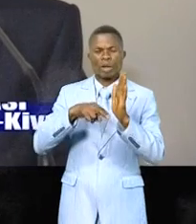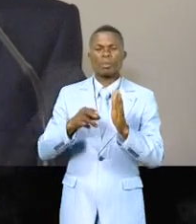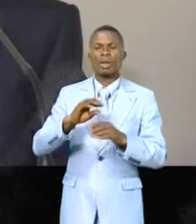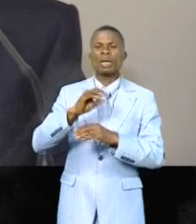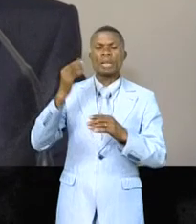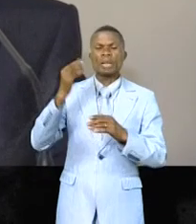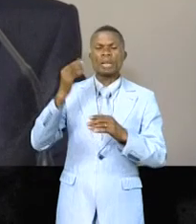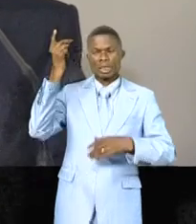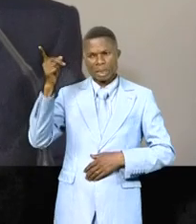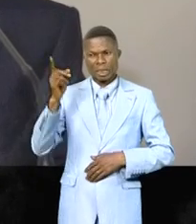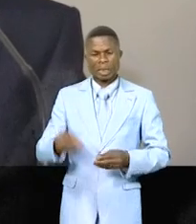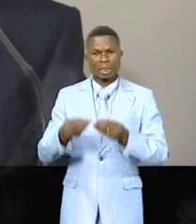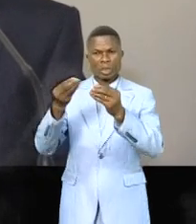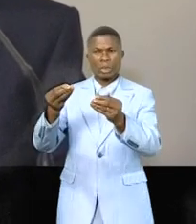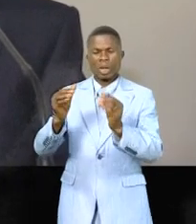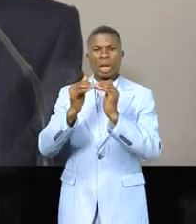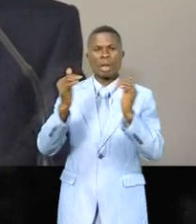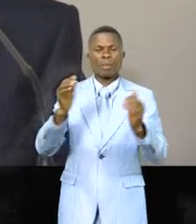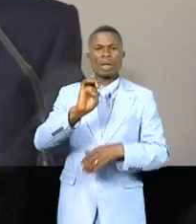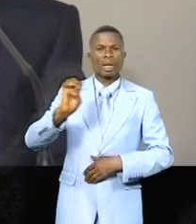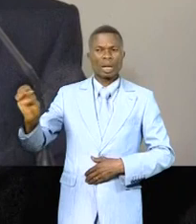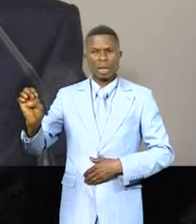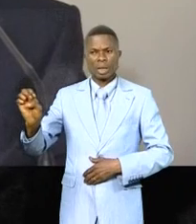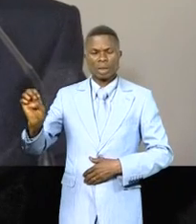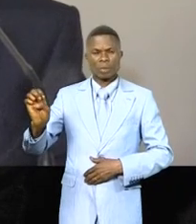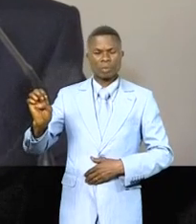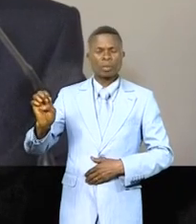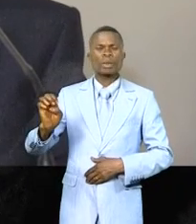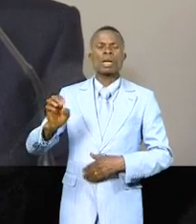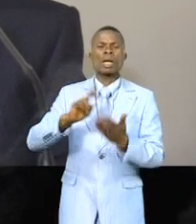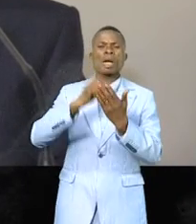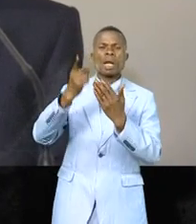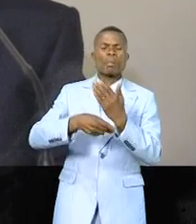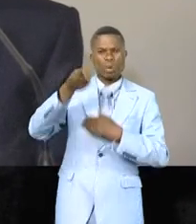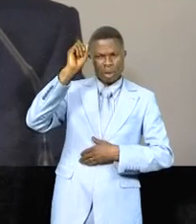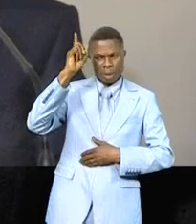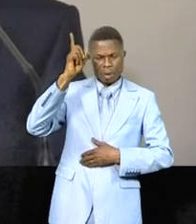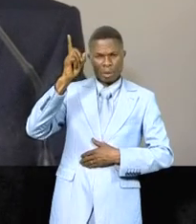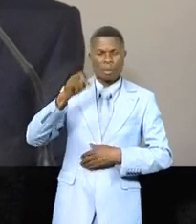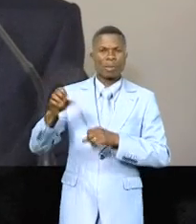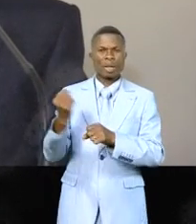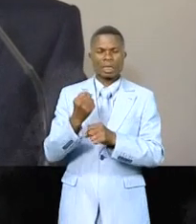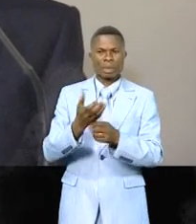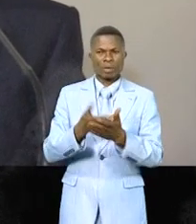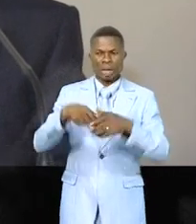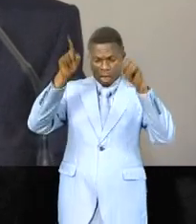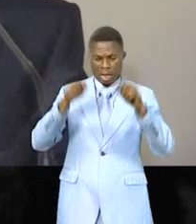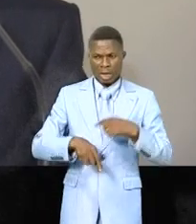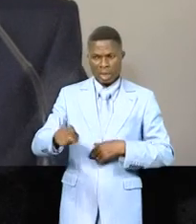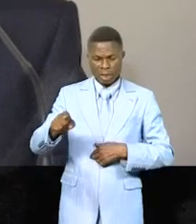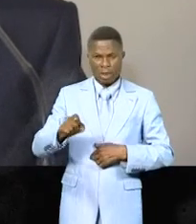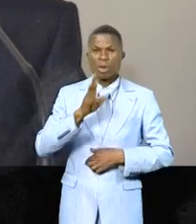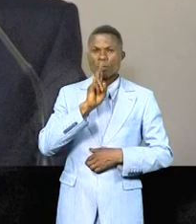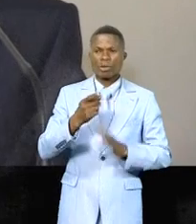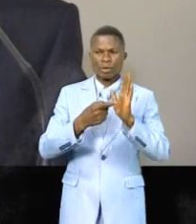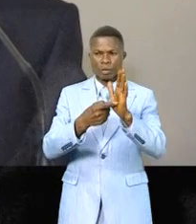qui a placé la pacification de l'Est parmi les secteurs prioritaires de son programme d'action. Cette année marquera sans doute